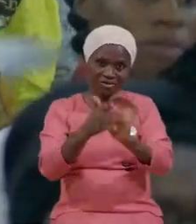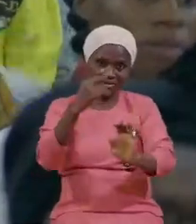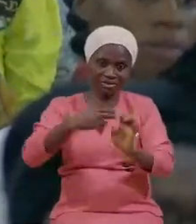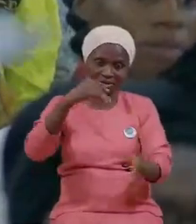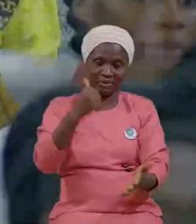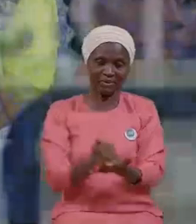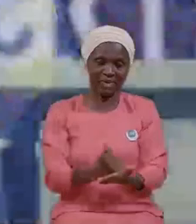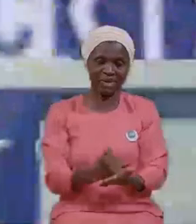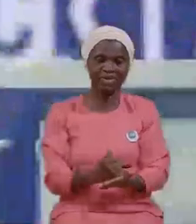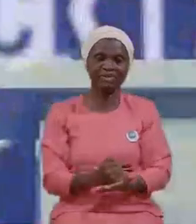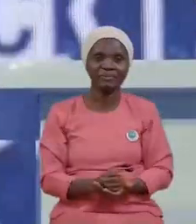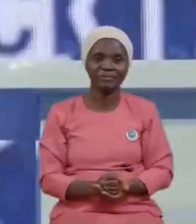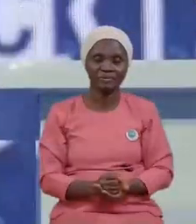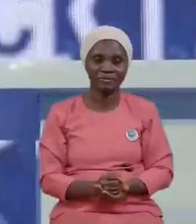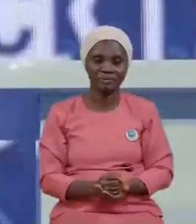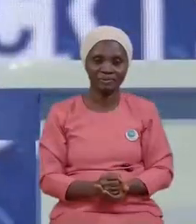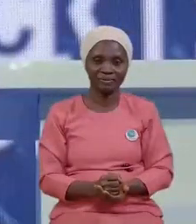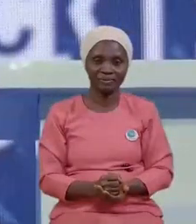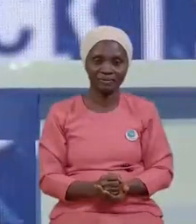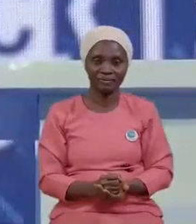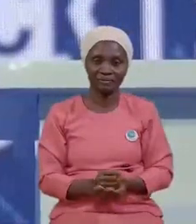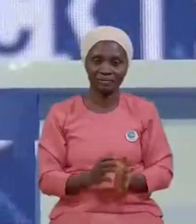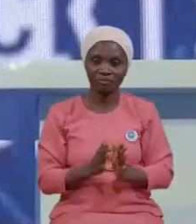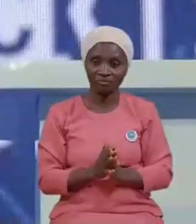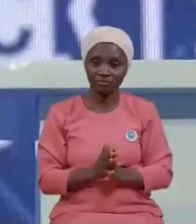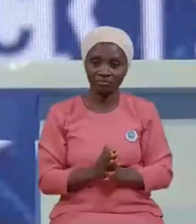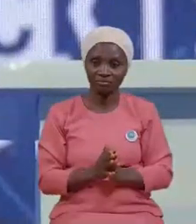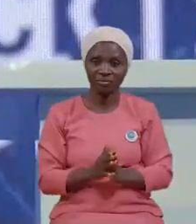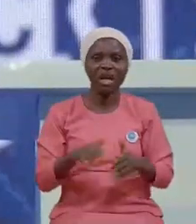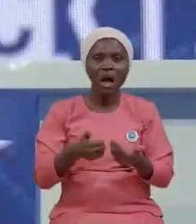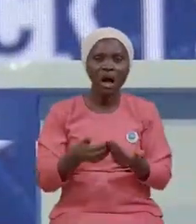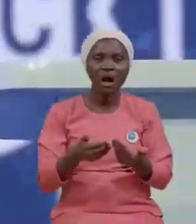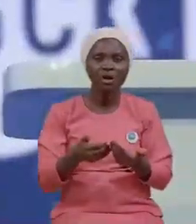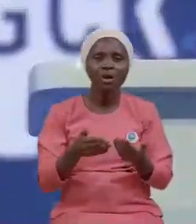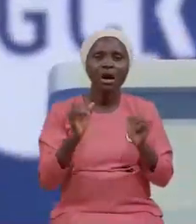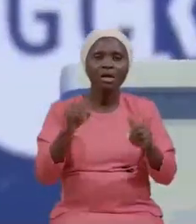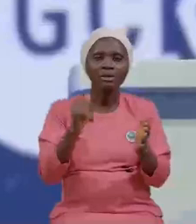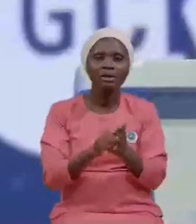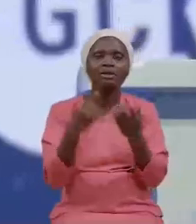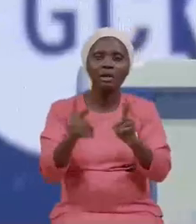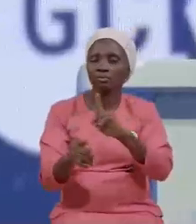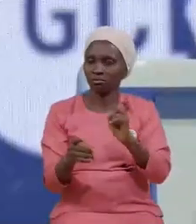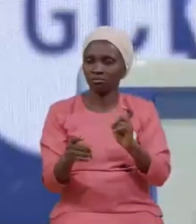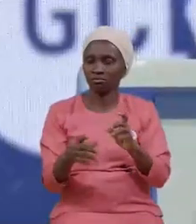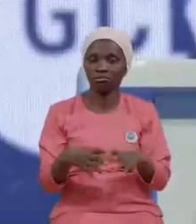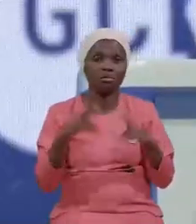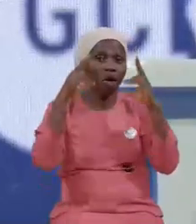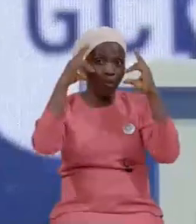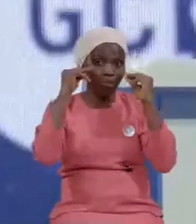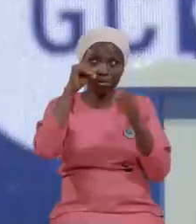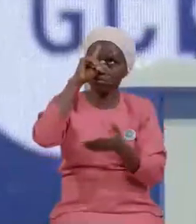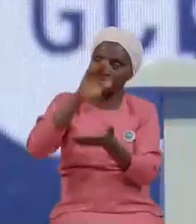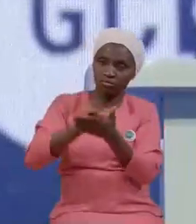Comment est-ce que cela va arriver? Moïse a cru en Dieu. Il a étendu